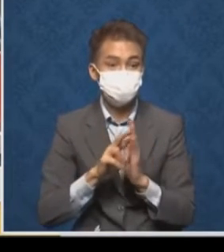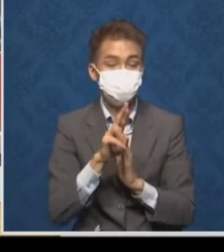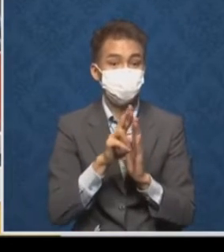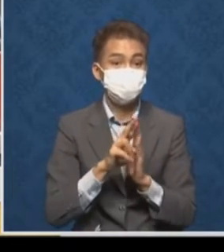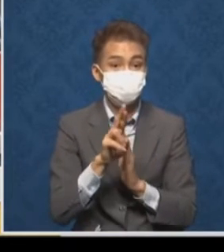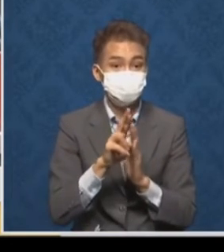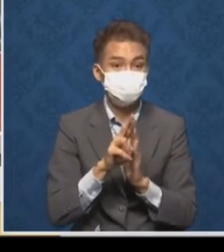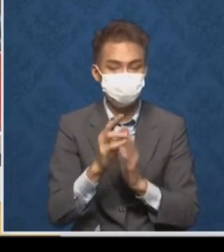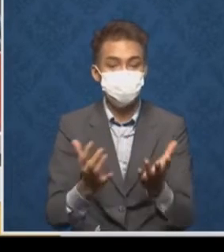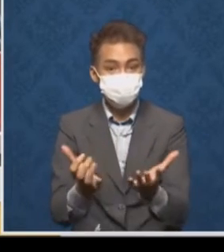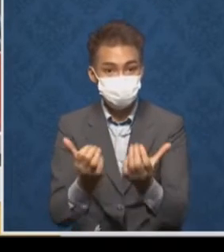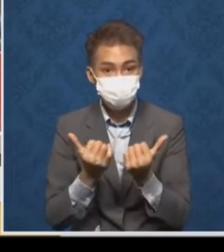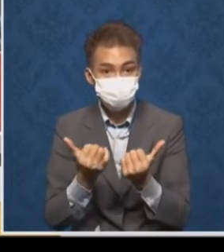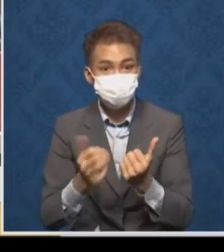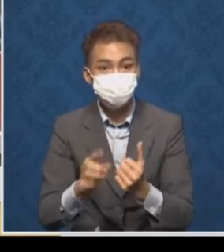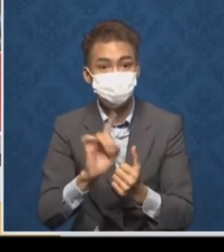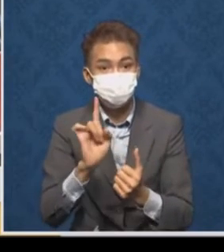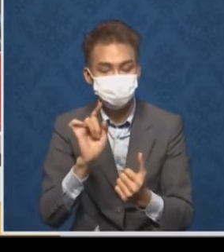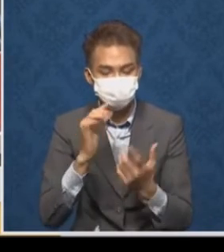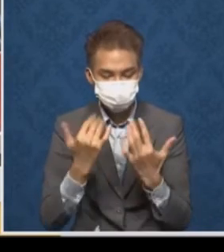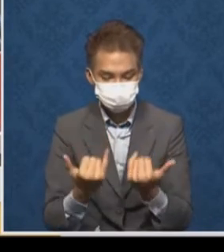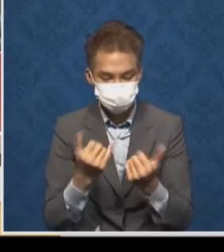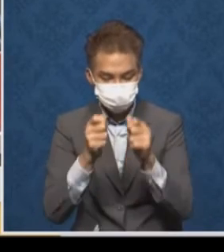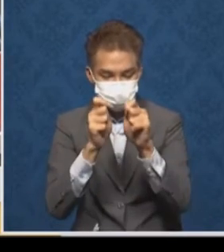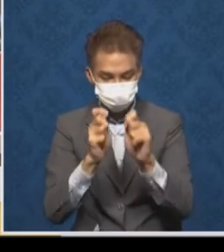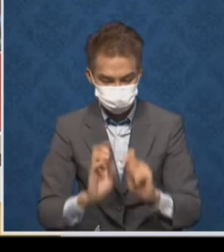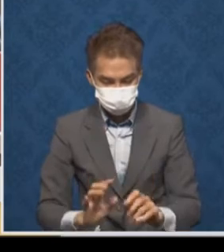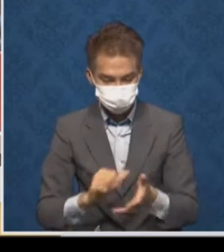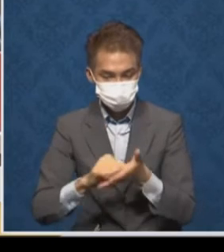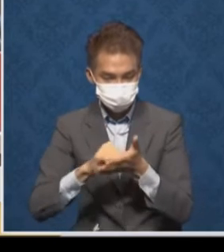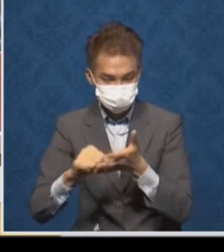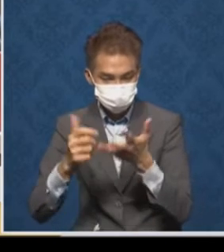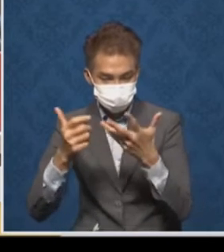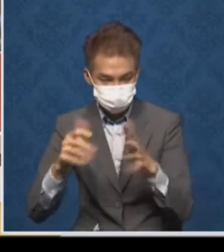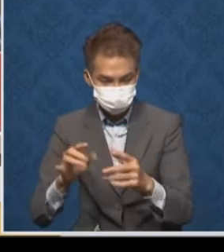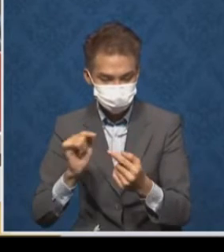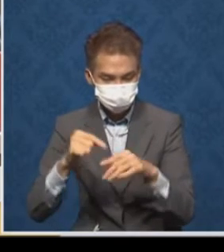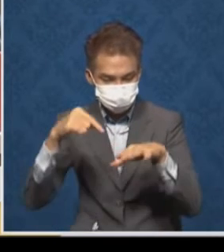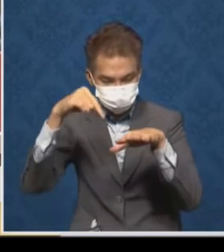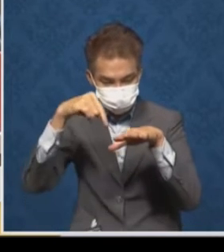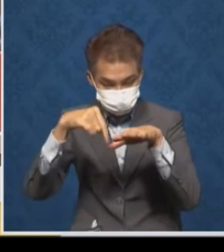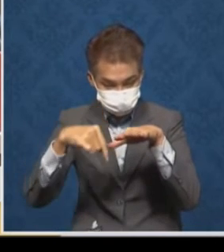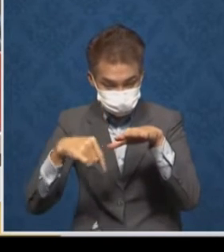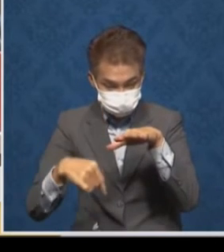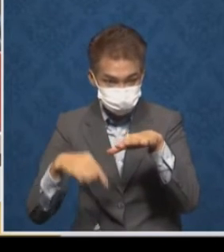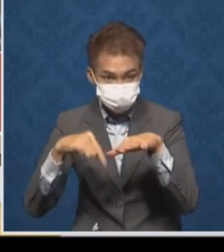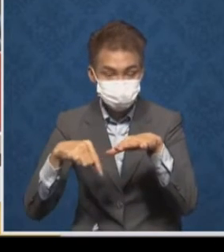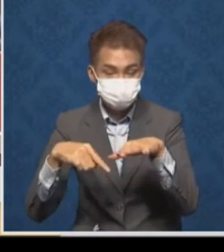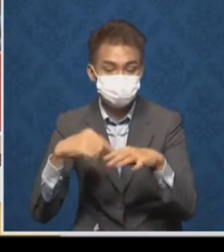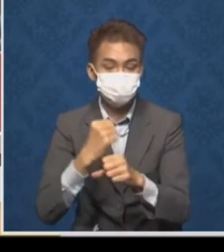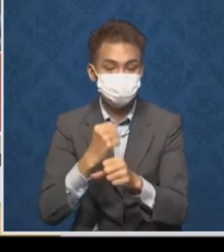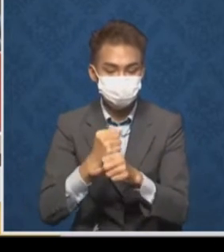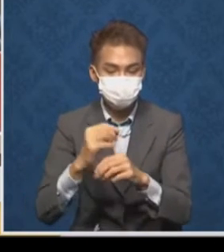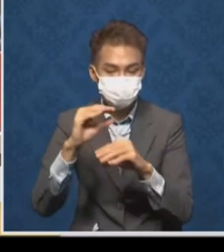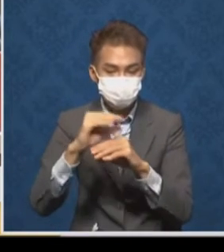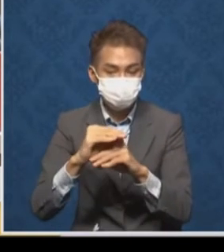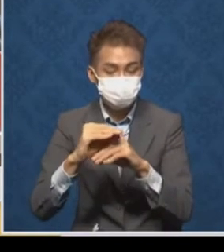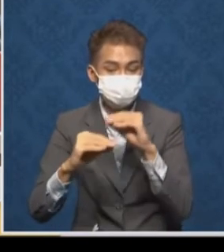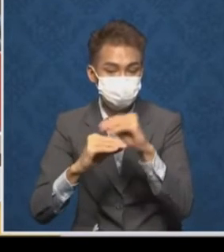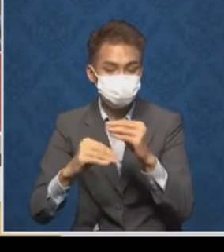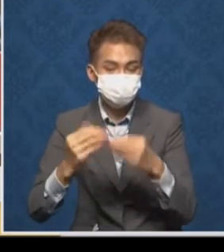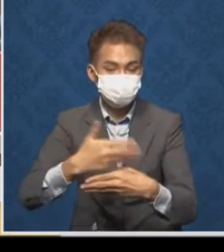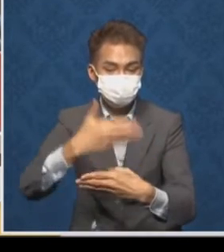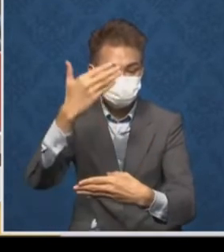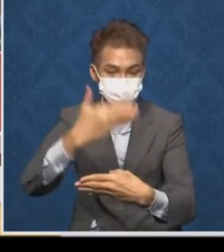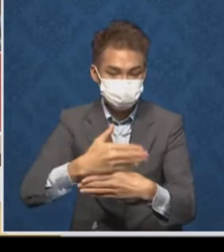และจังหวัดราชบุรีว่าได้ทำการออกแบบแล้วก็สำรวจเจาะพื้นดินนะครับในบริเวณที่จะก่อสร้างเขื่อนเพื่อป้องกันตลิ่งท